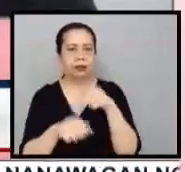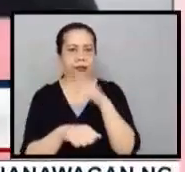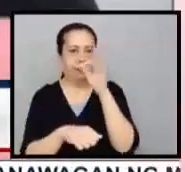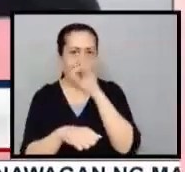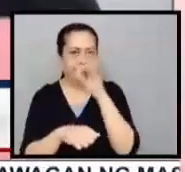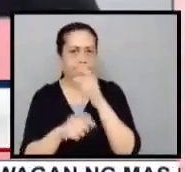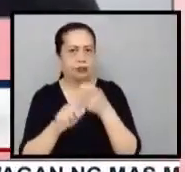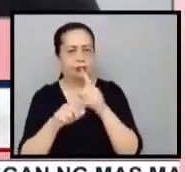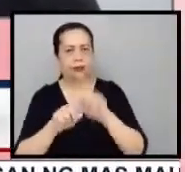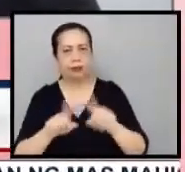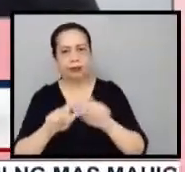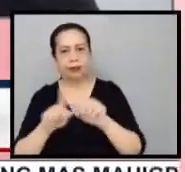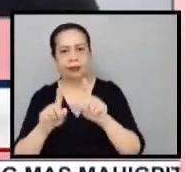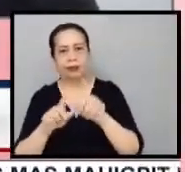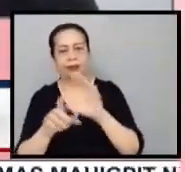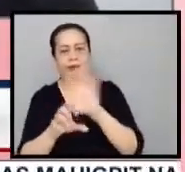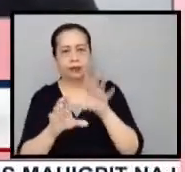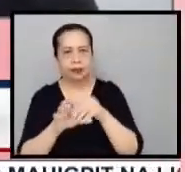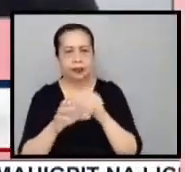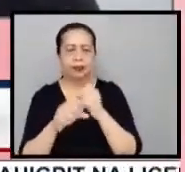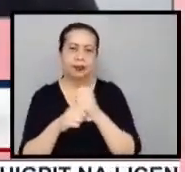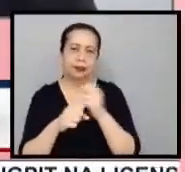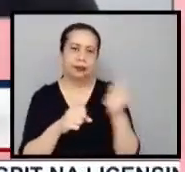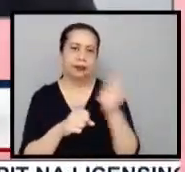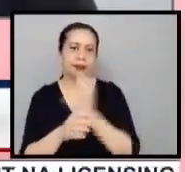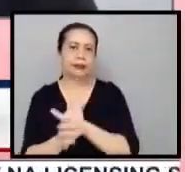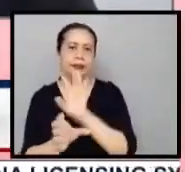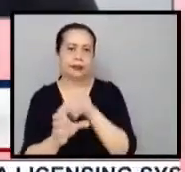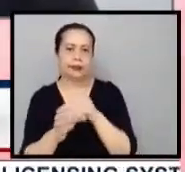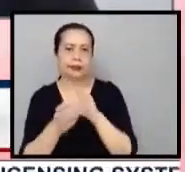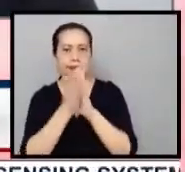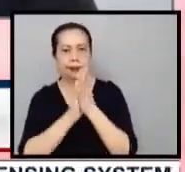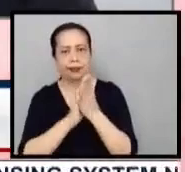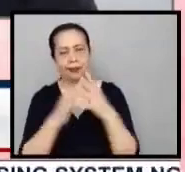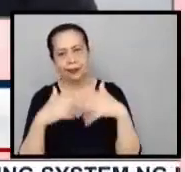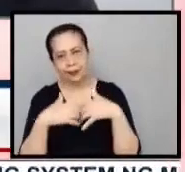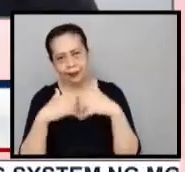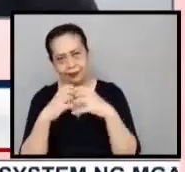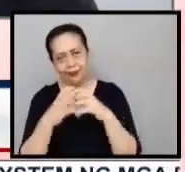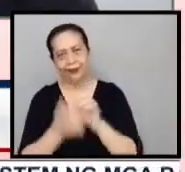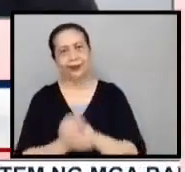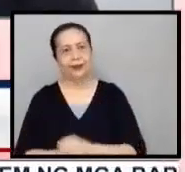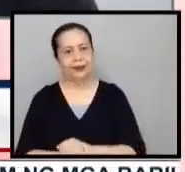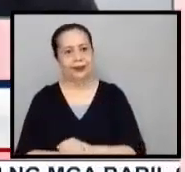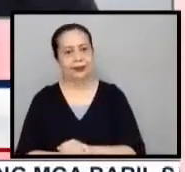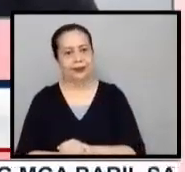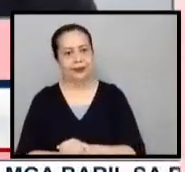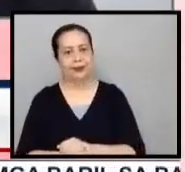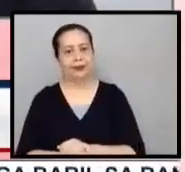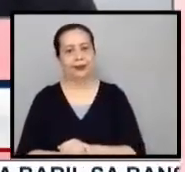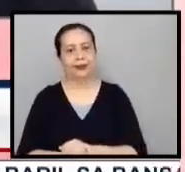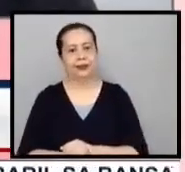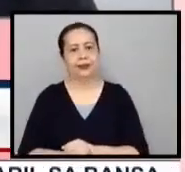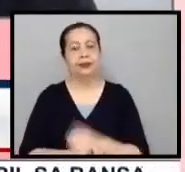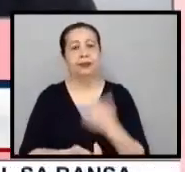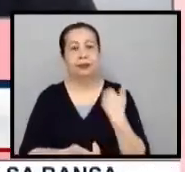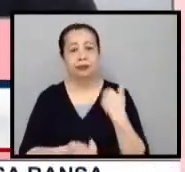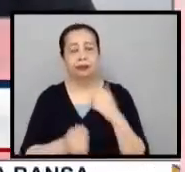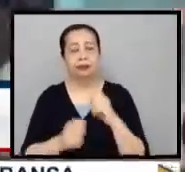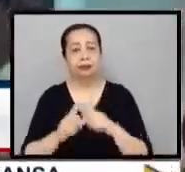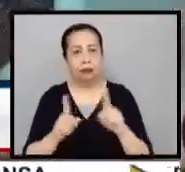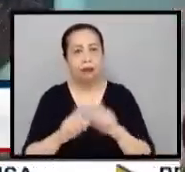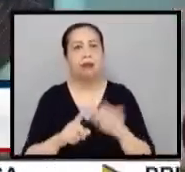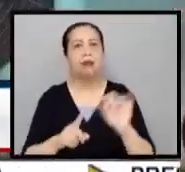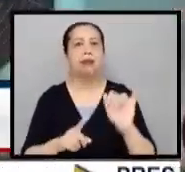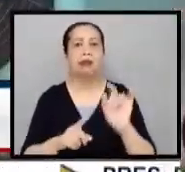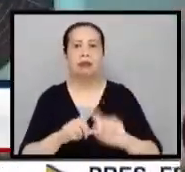walks of life in making themselves involved sa mga peace-building efforts. May mga kasama rin na ng mga taga-ibang bansa, ibang nation